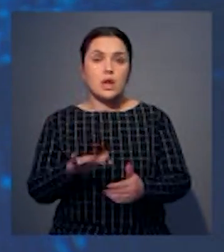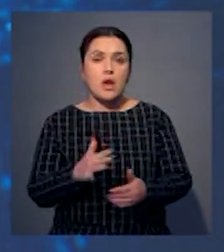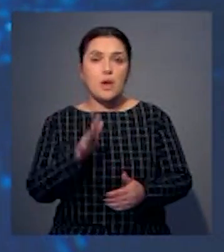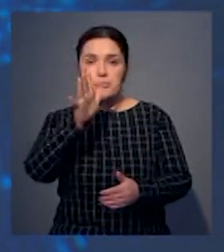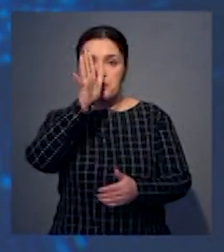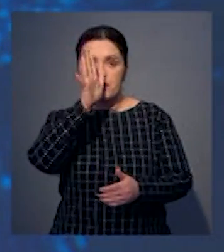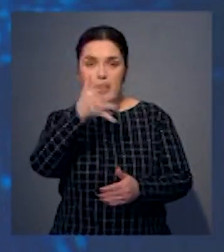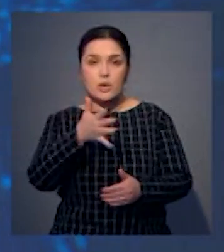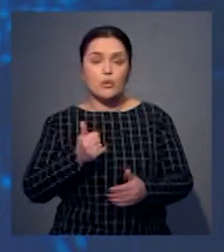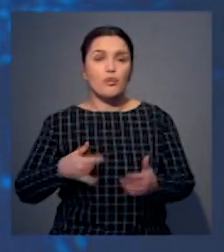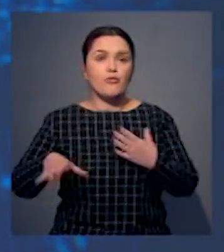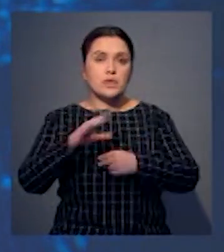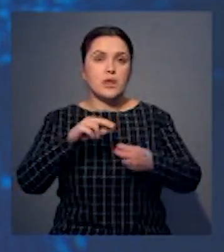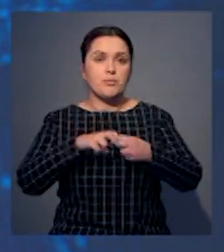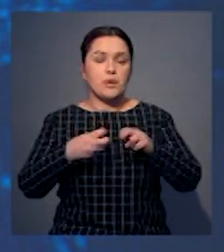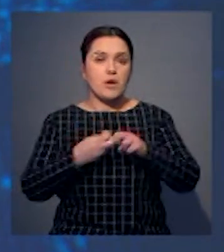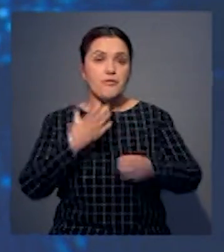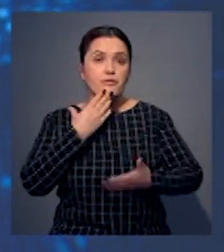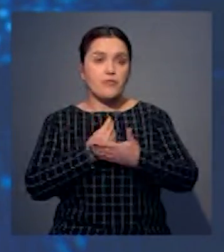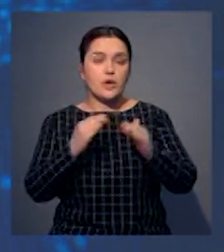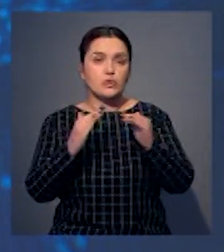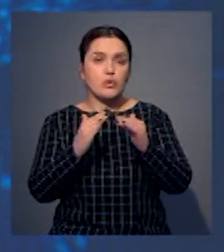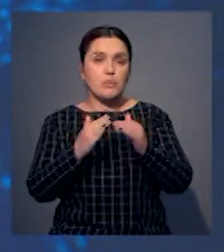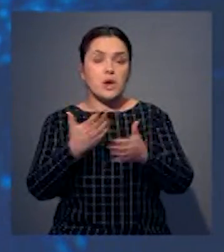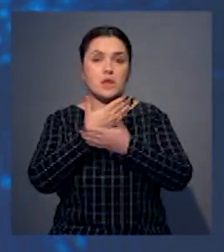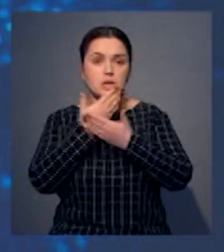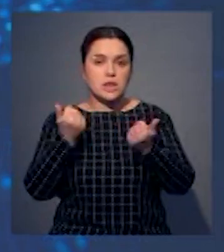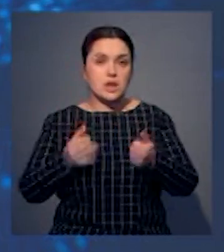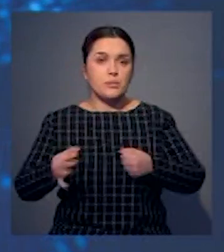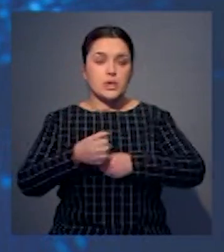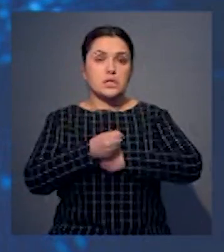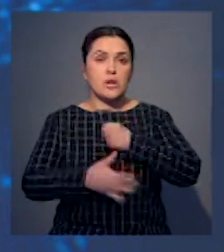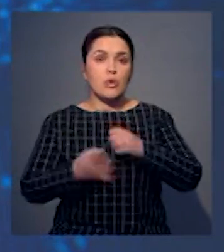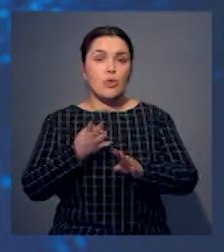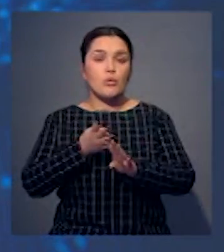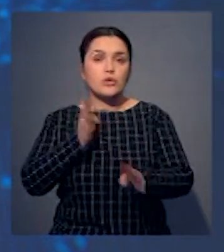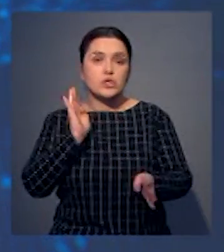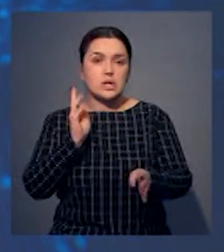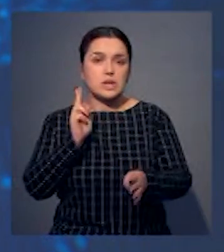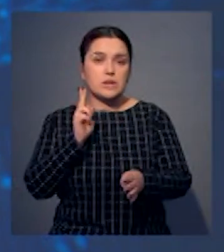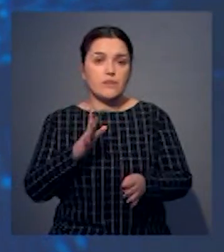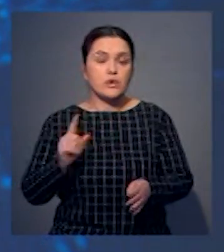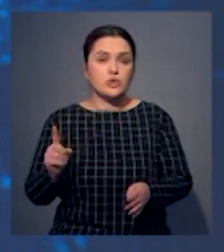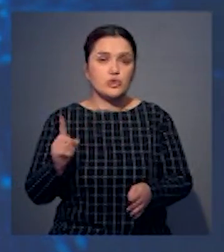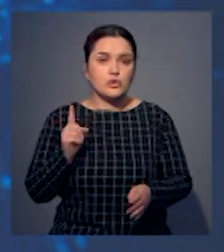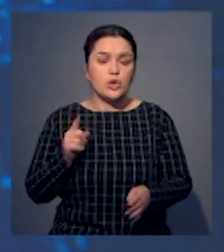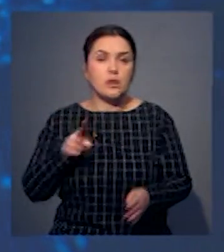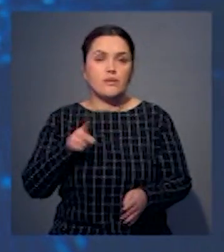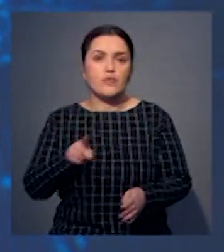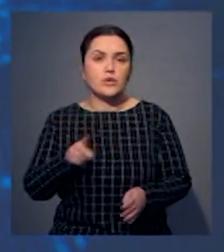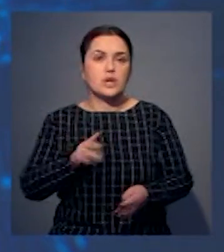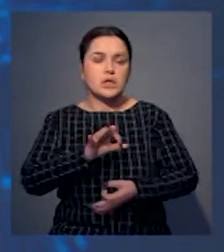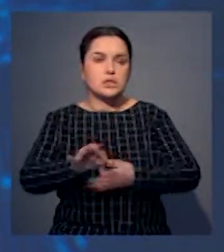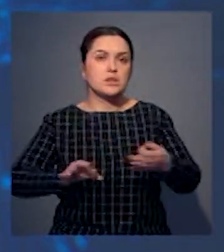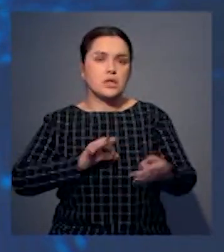уже пятую зиму подряд. У всех одна проблема – нет своего жилья. Сейчас в областном центре в очереди на квадратные метры стоят чуть